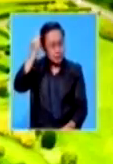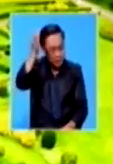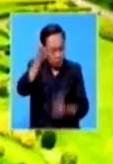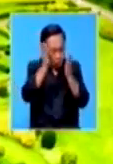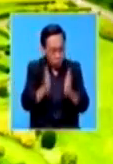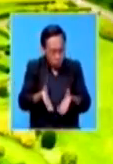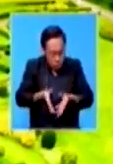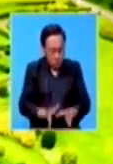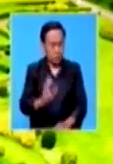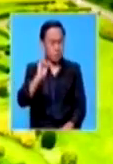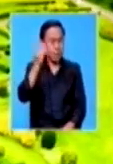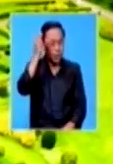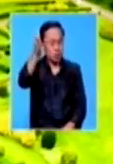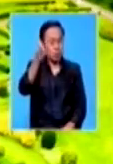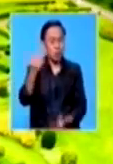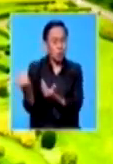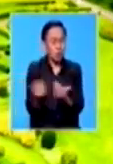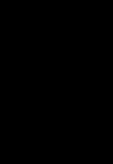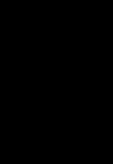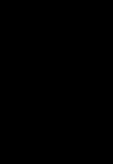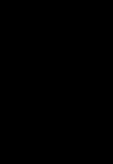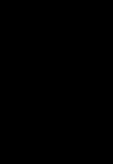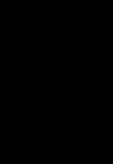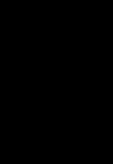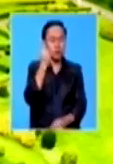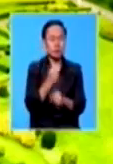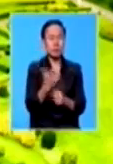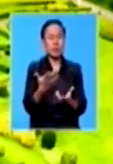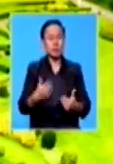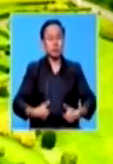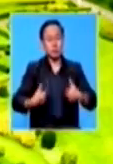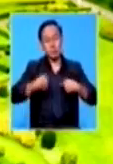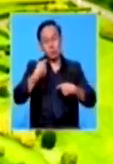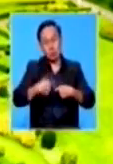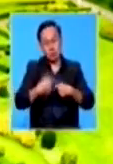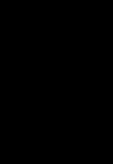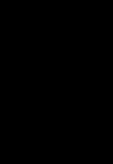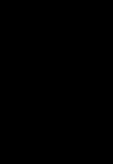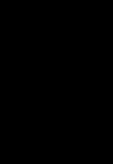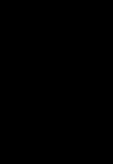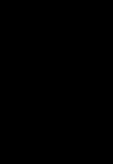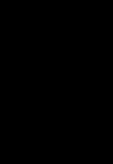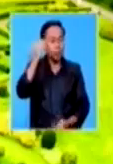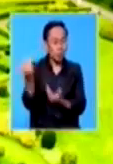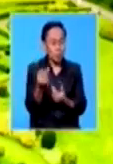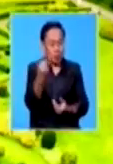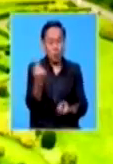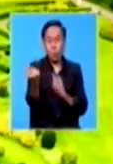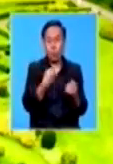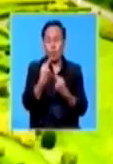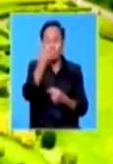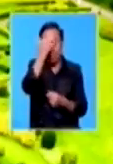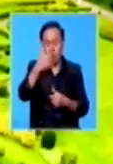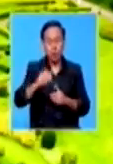ถ้าวันนี้ตีกันวันนี้ลูกหลานก็ตายหมดอ่ะนายมีนี่มีสินเหมือนท่านน่ะสร้